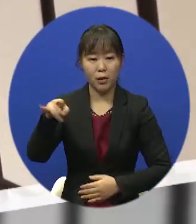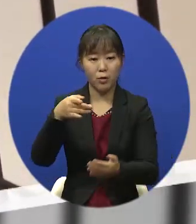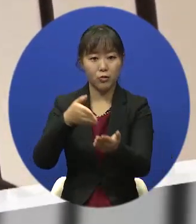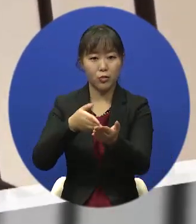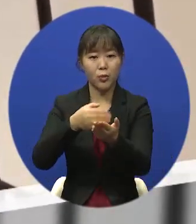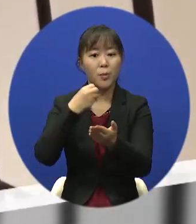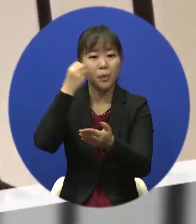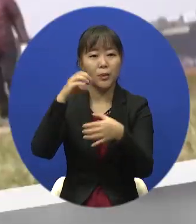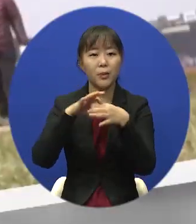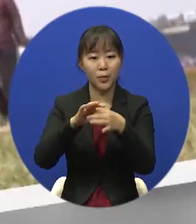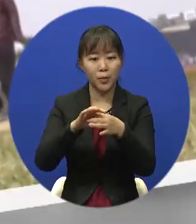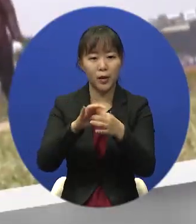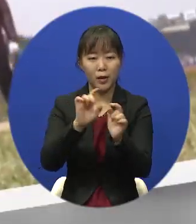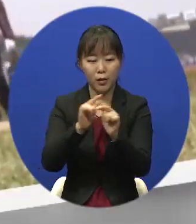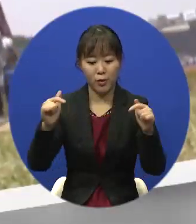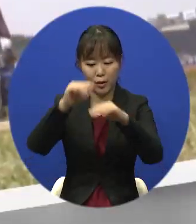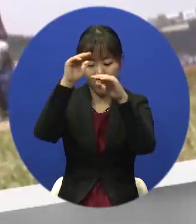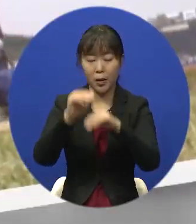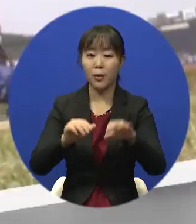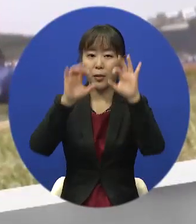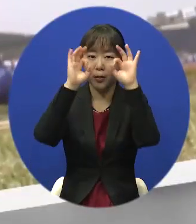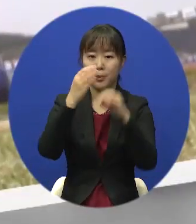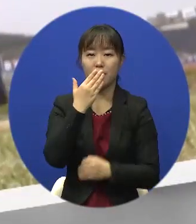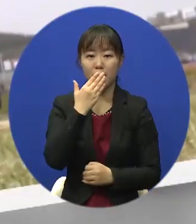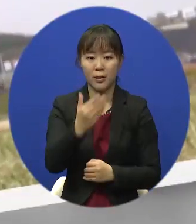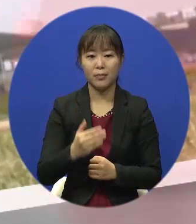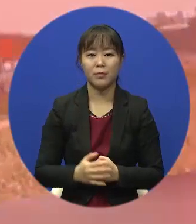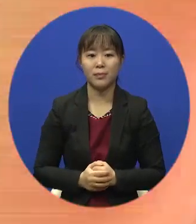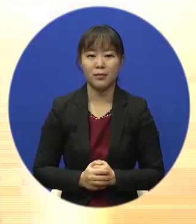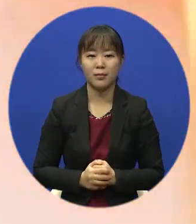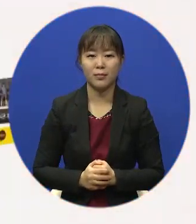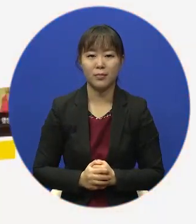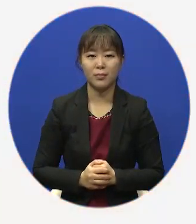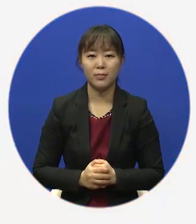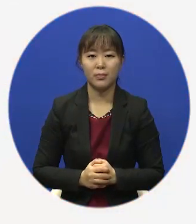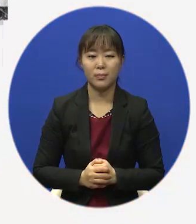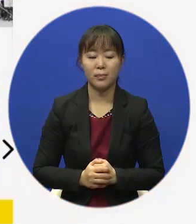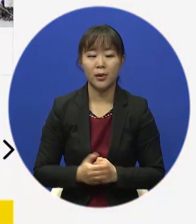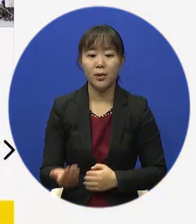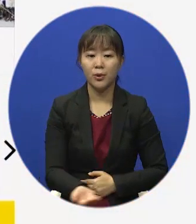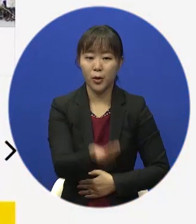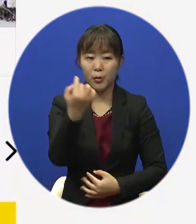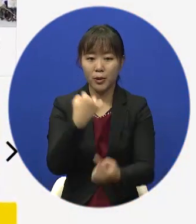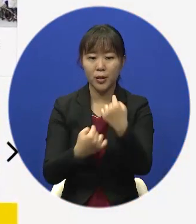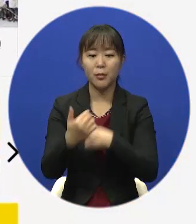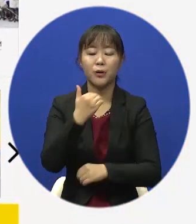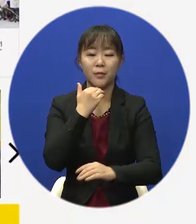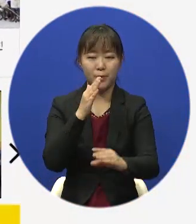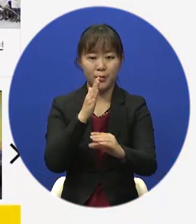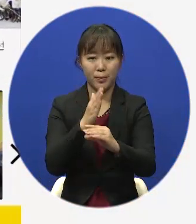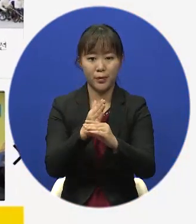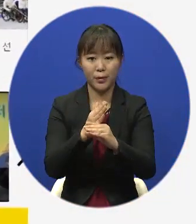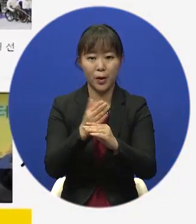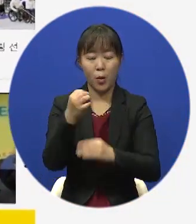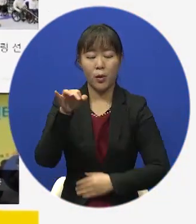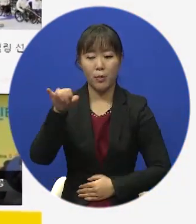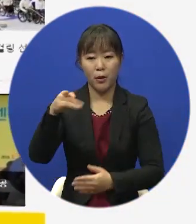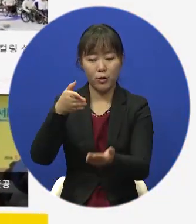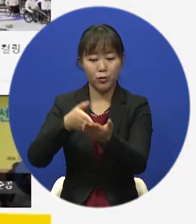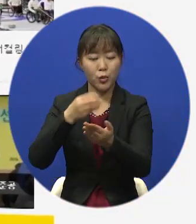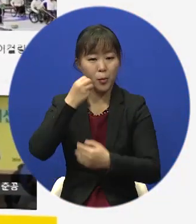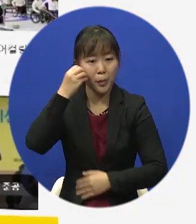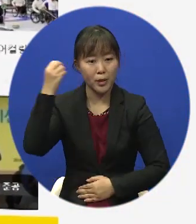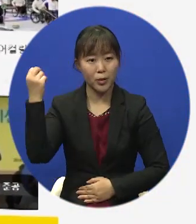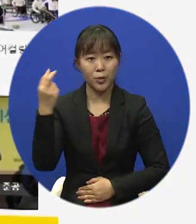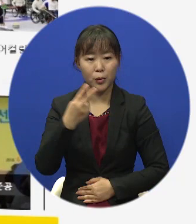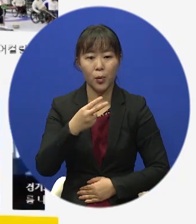웰페어뉴스 홈페이지를 통해 보다 다양한 소식을 접할 수 있습니다. 시청자 여러분의 제보를 기다립니다. 웰페어뉴스